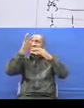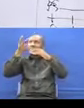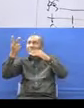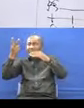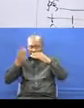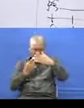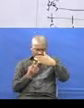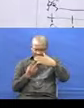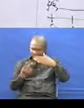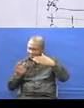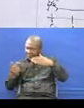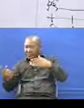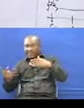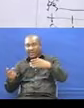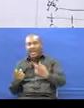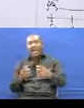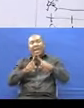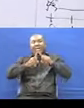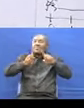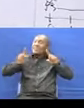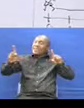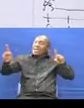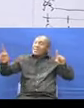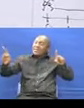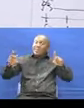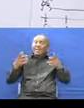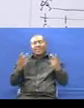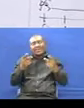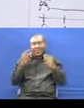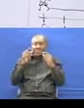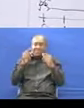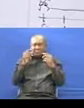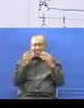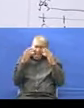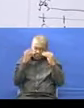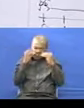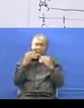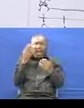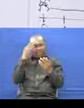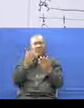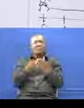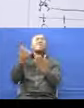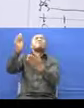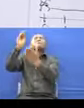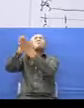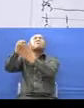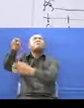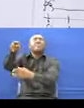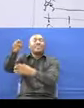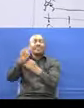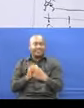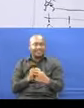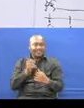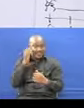hii. Alafu huku chini wala upati tabu, yani hata ukifumba macho hivi kama umetoka kulala unaweka tu namba sita. Alafu